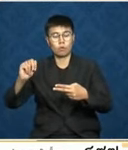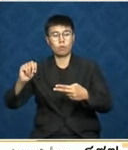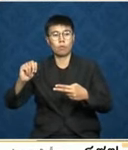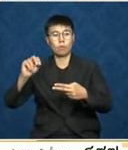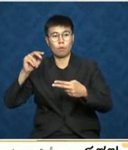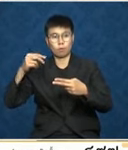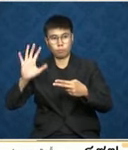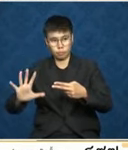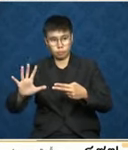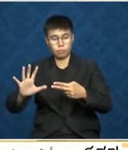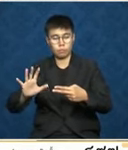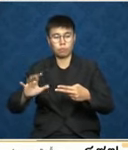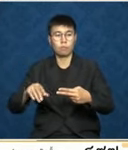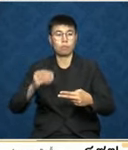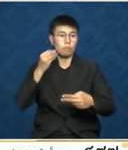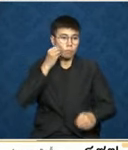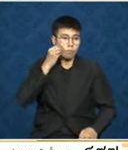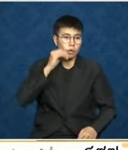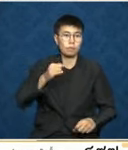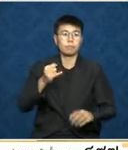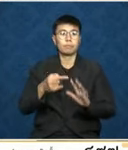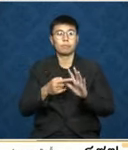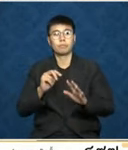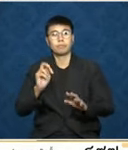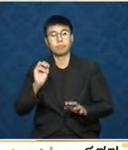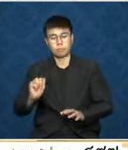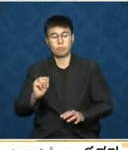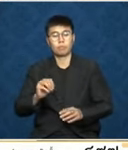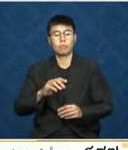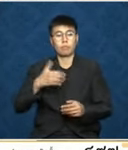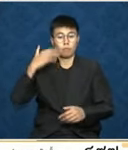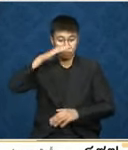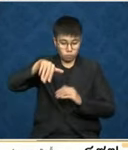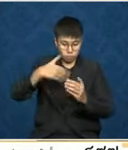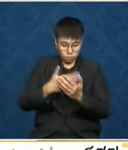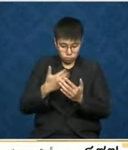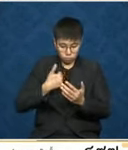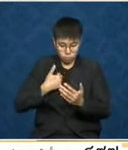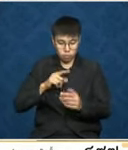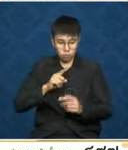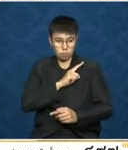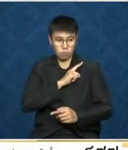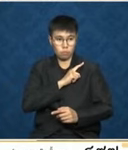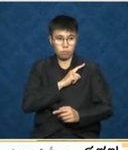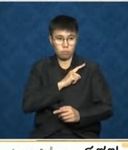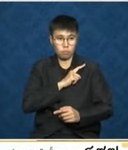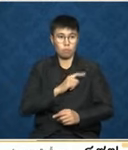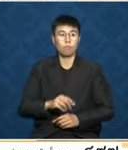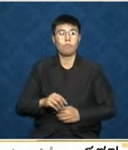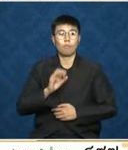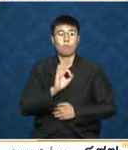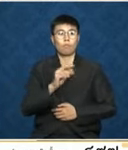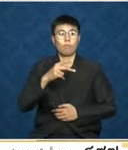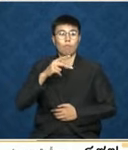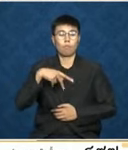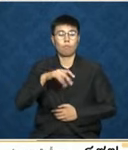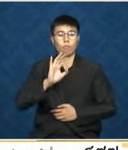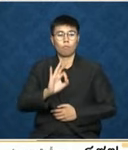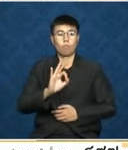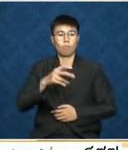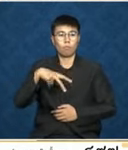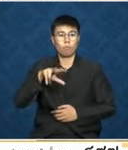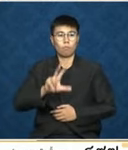เส้นบ้านนางามหมู่ 6ครับโดยทั้งหมดที่กล่าวมามีหน่วยงานที่รับผิดชอบคือการไฟฟ้าส่วนภูมิภาคอำเภอยัง